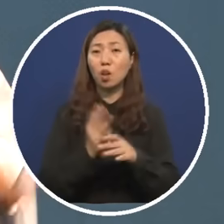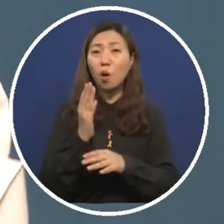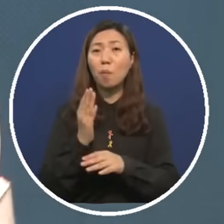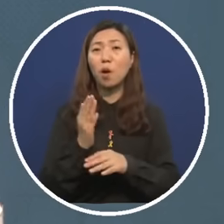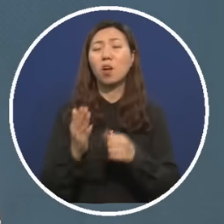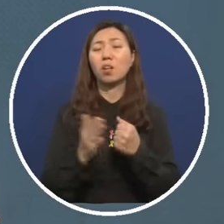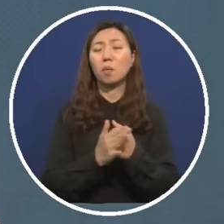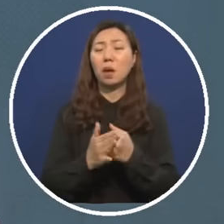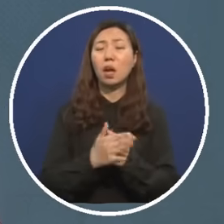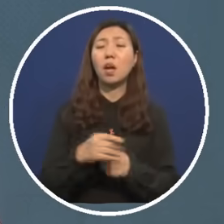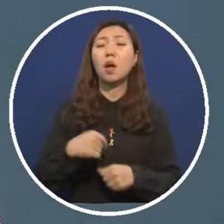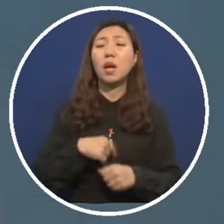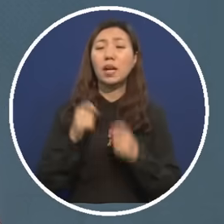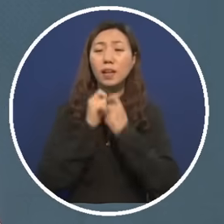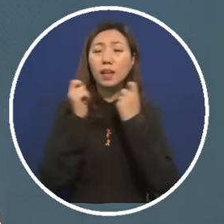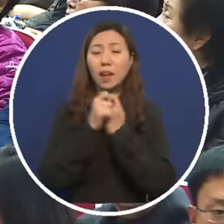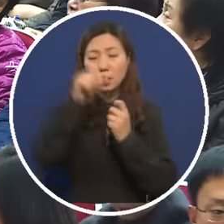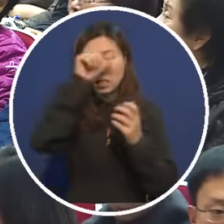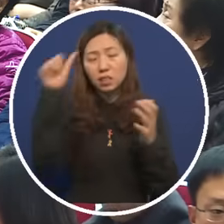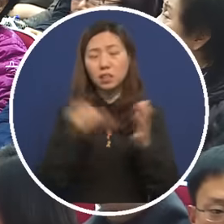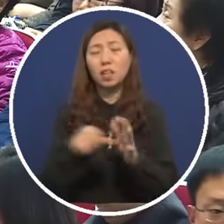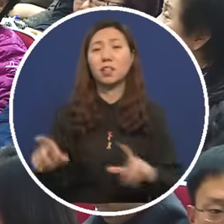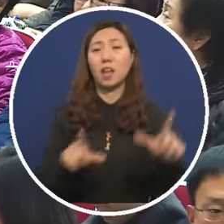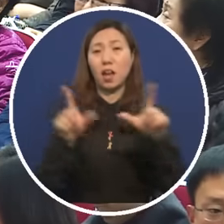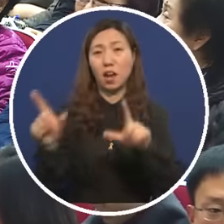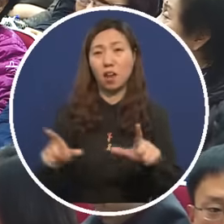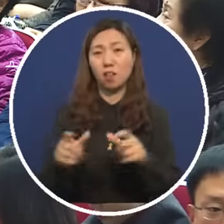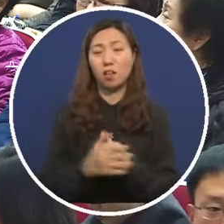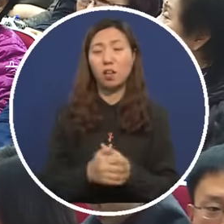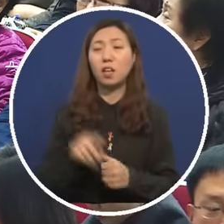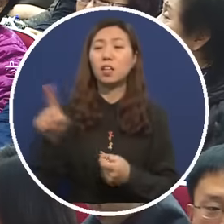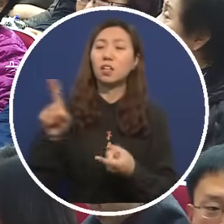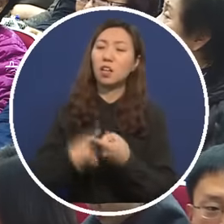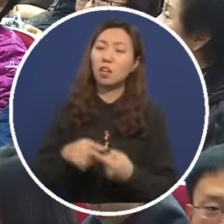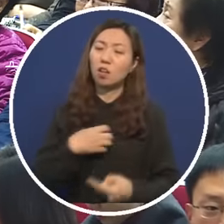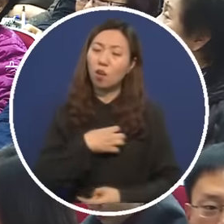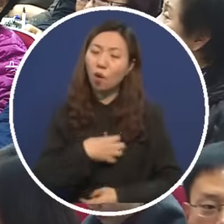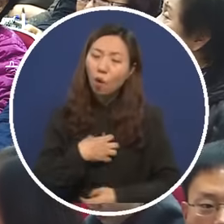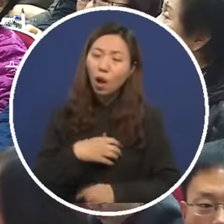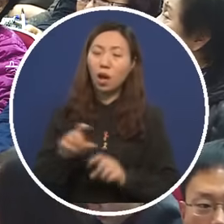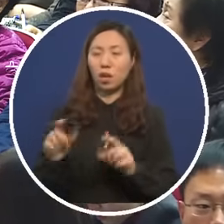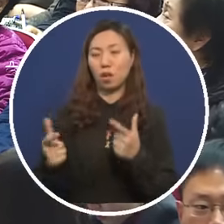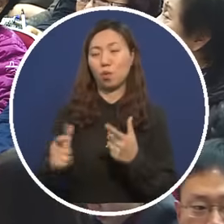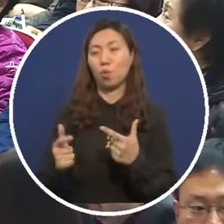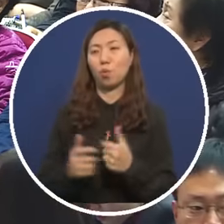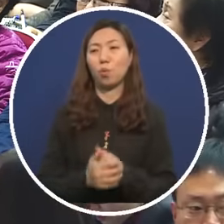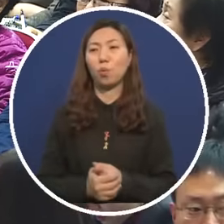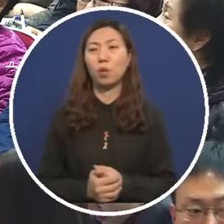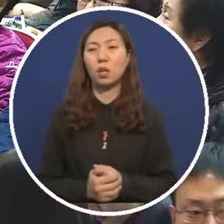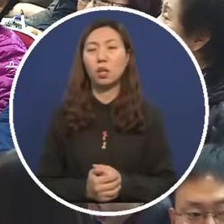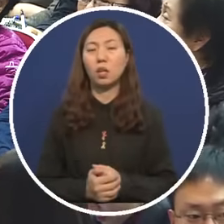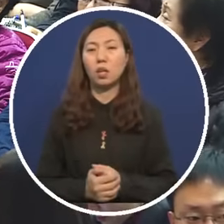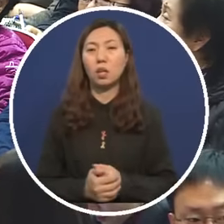진생 지 살아가는 거니까. 아, 그 부분이 걱정되는 게 아니고 네.